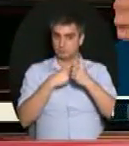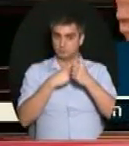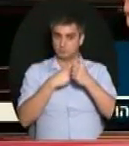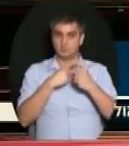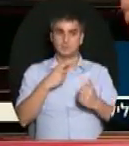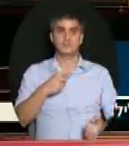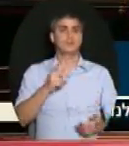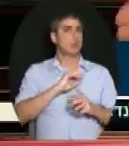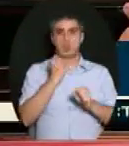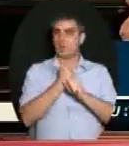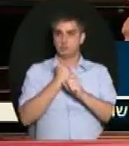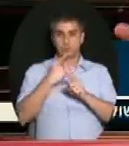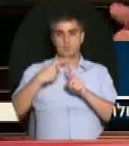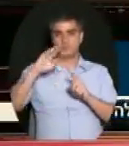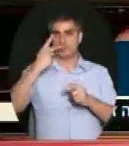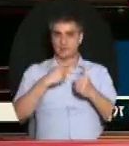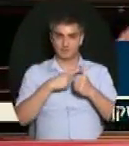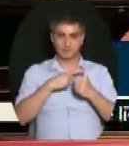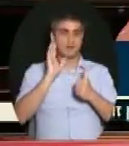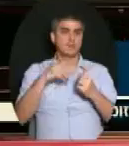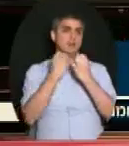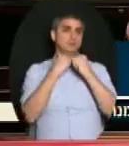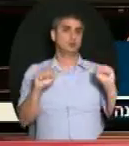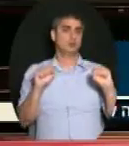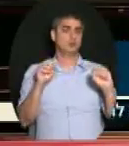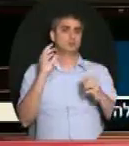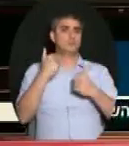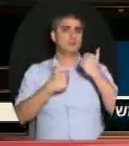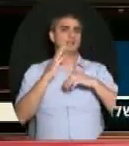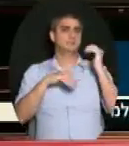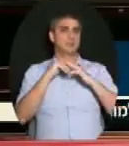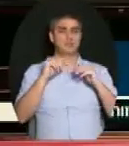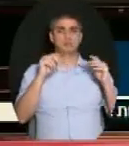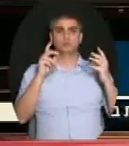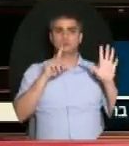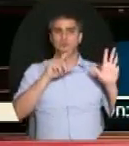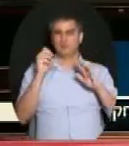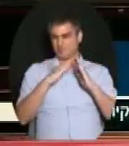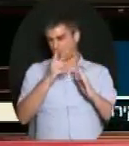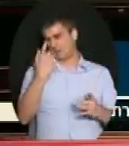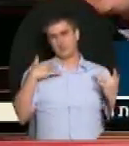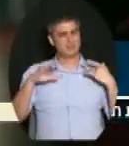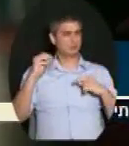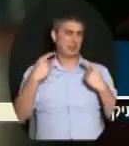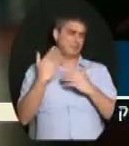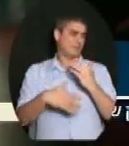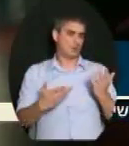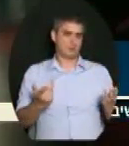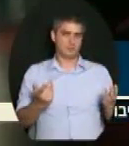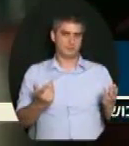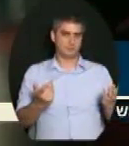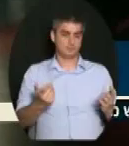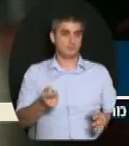אי ביצוע פעימה רביעית, וגם שחרור מכרז לבניית 7-7-8. זה תירוץ של הימים האחרונים.